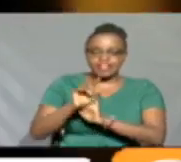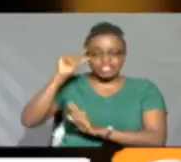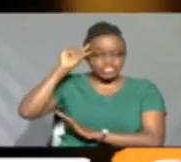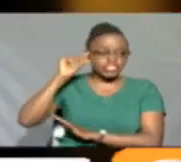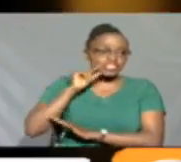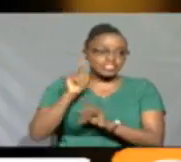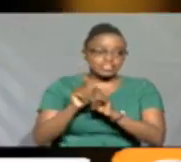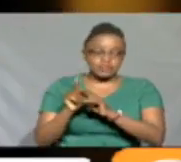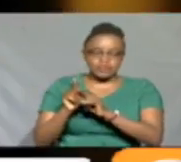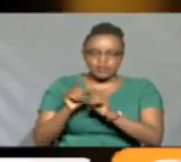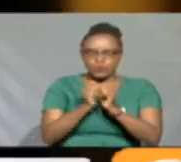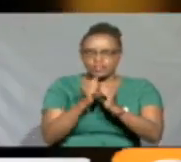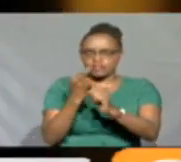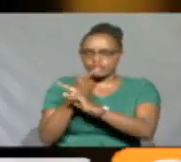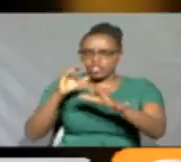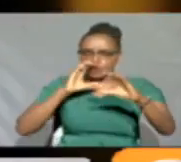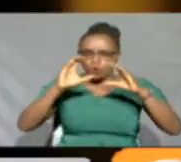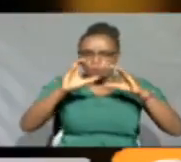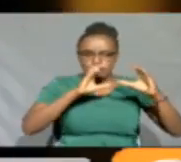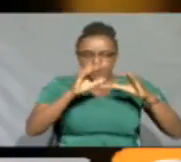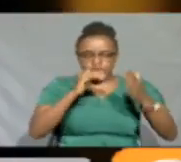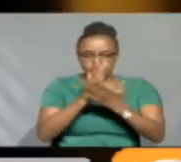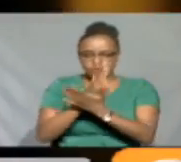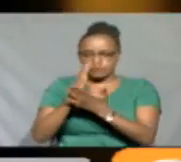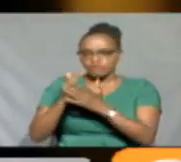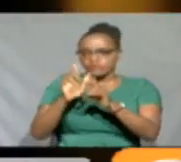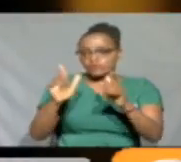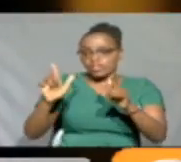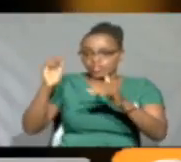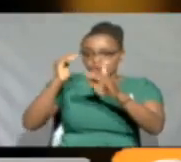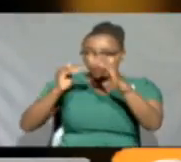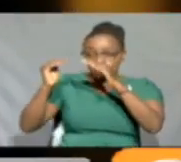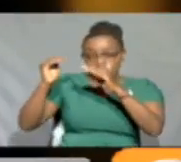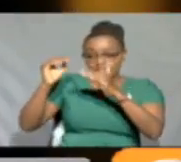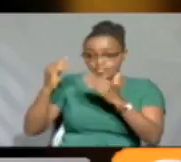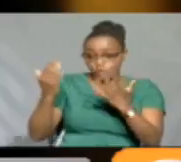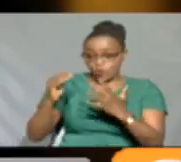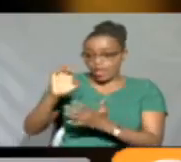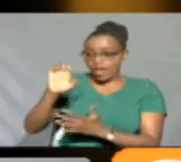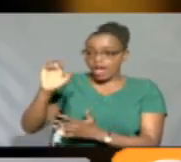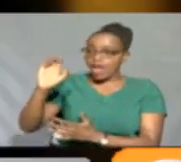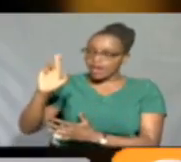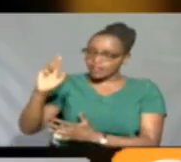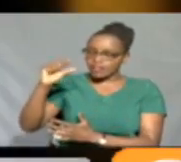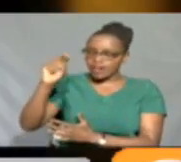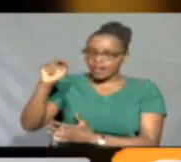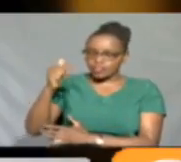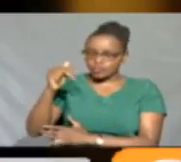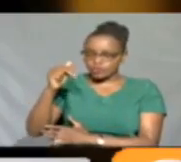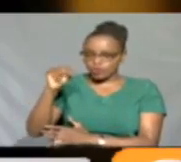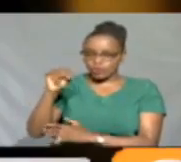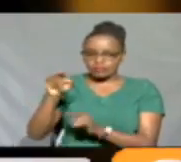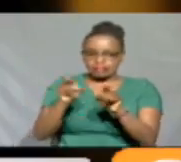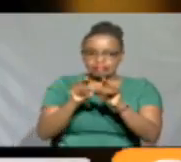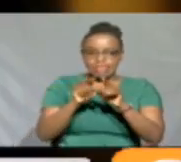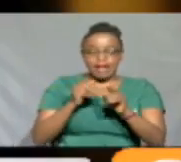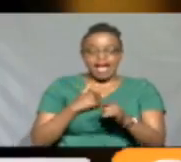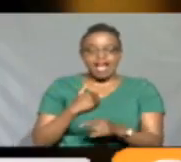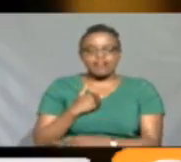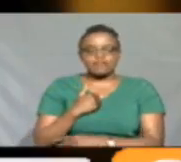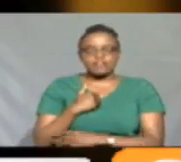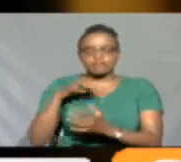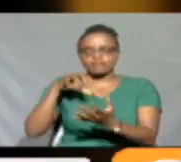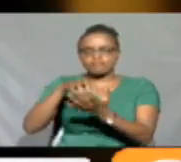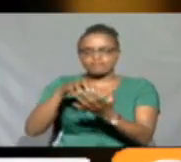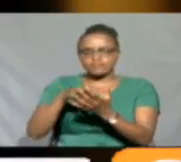na mshirikishi wa mawasiliano katika kitengo cha lugha chuo kikuu cha Egerton. Alikuwa mhadhiri wa watu walio na mahitaji